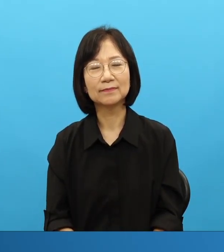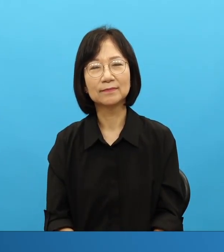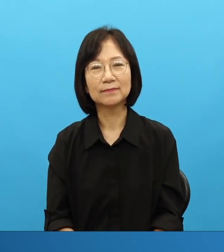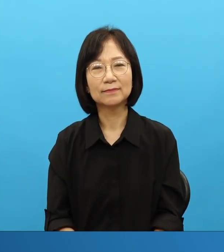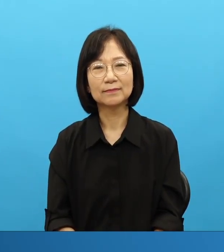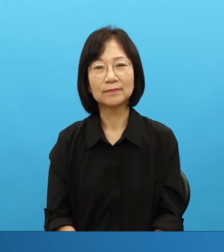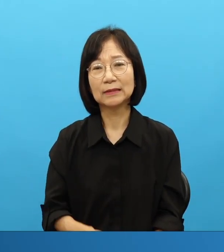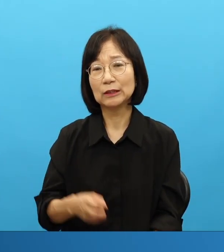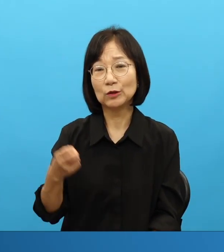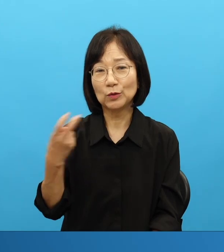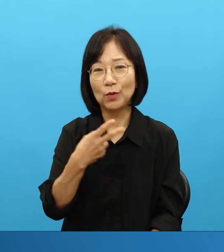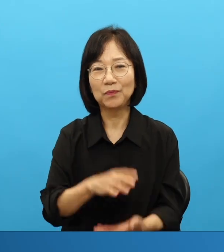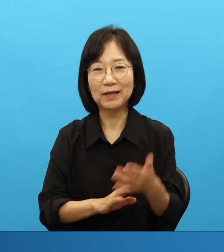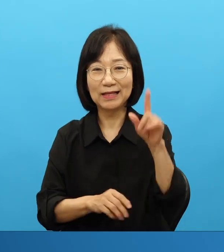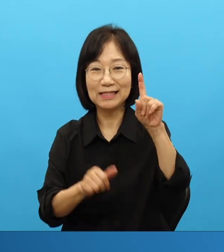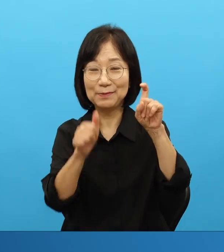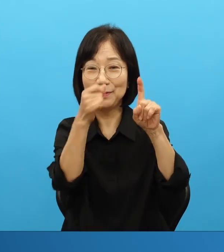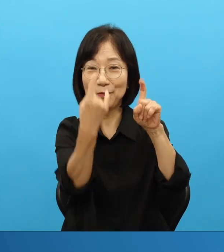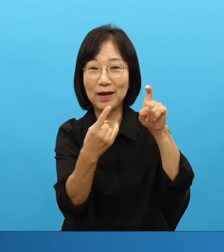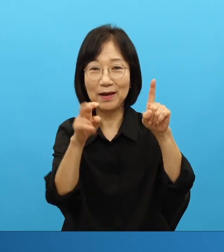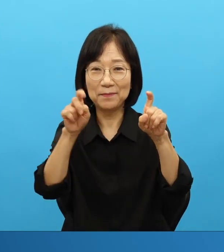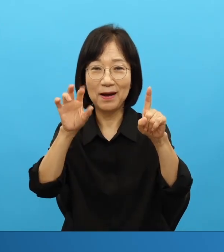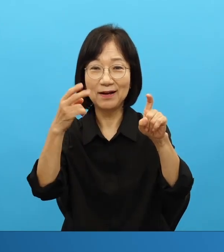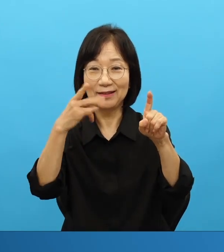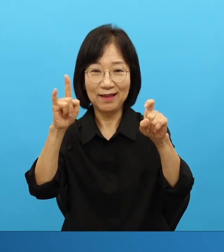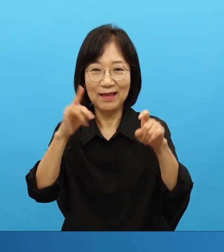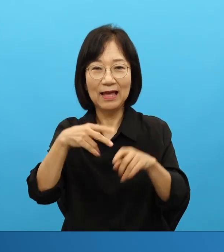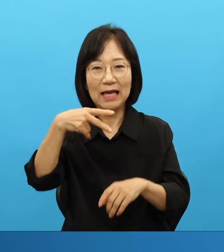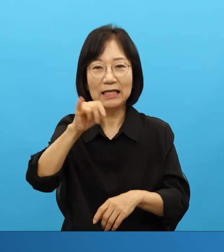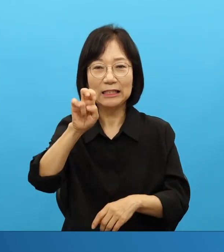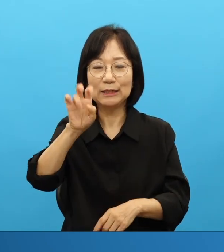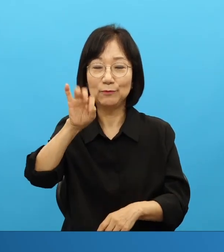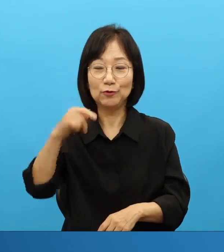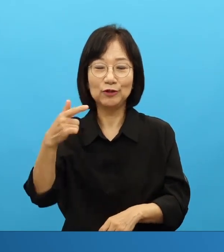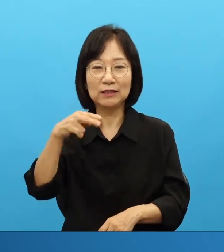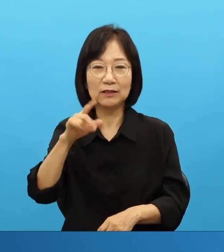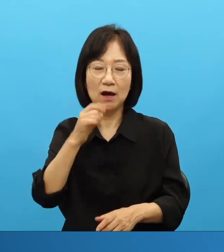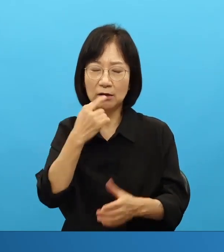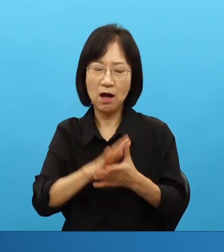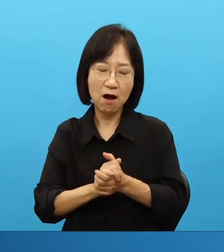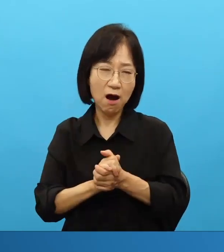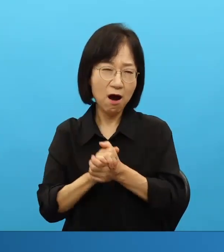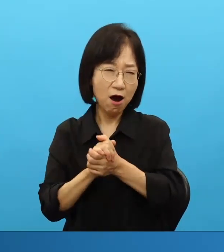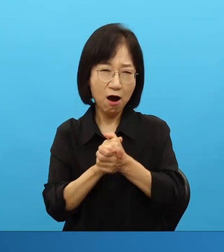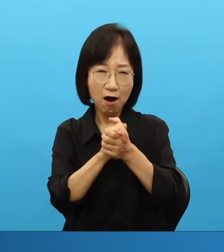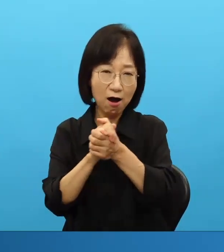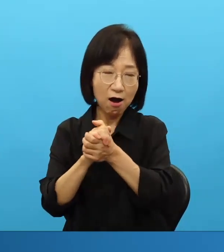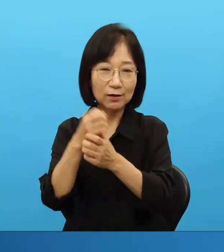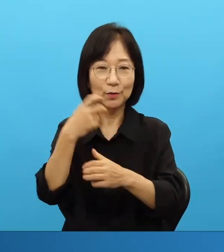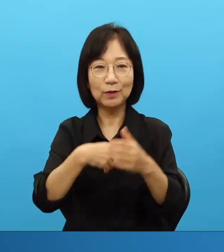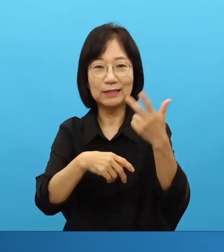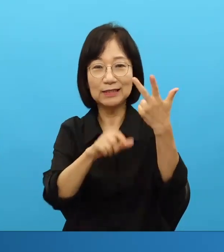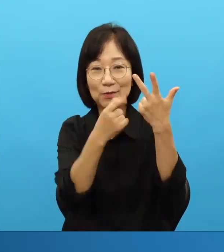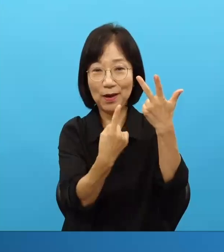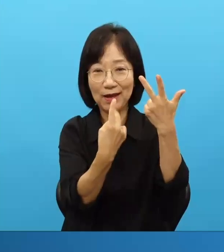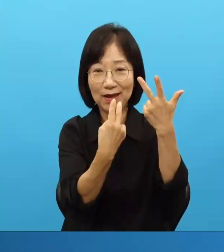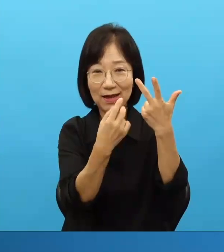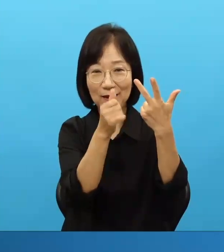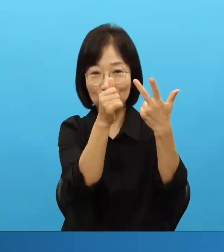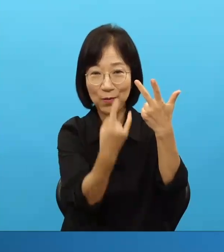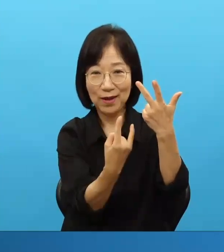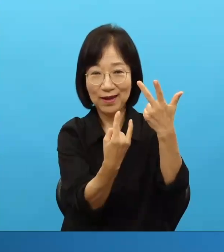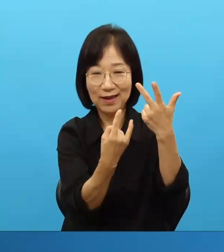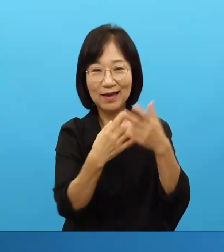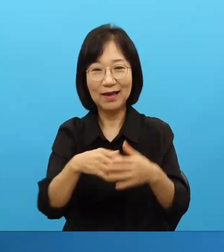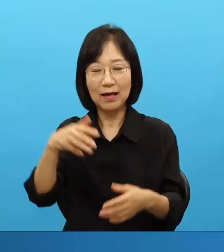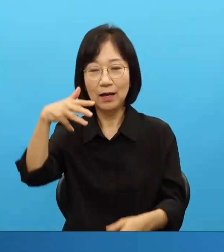이 밖에 제11회 렘넌트 망대 심윤성 테너와 제7회 렘넌트 망대 최재희 렘넌트가 속한